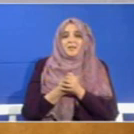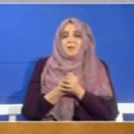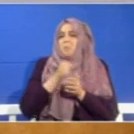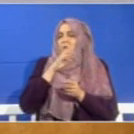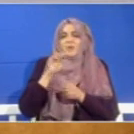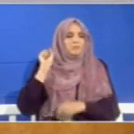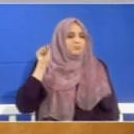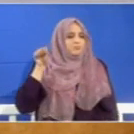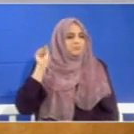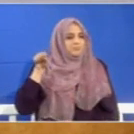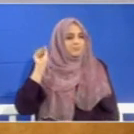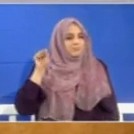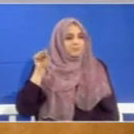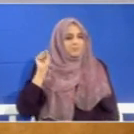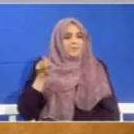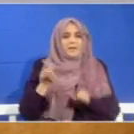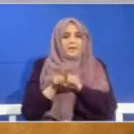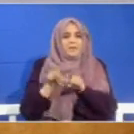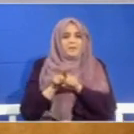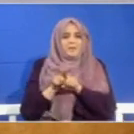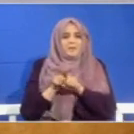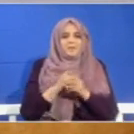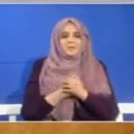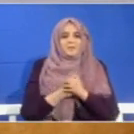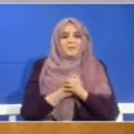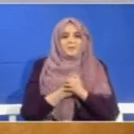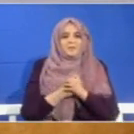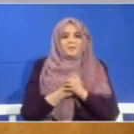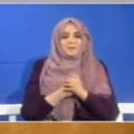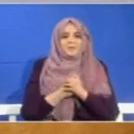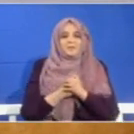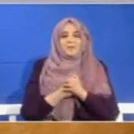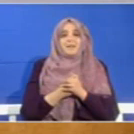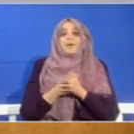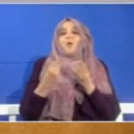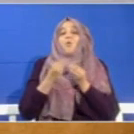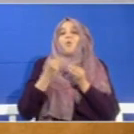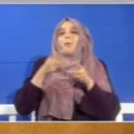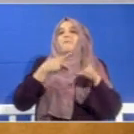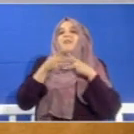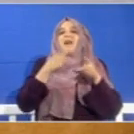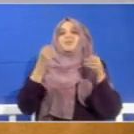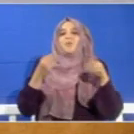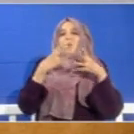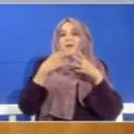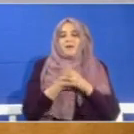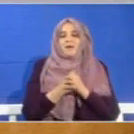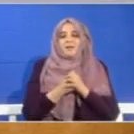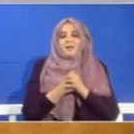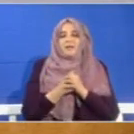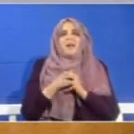عليه وسلم تلك الأذية بمثلها أبدا. في المدينة هذه يا شيخ؟ نعم، في المدينة. في المدينة كان